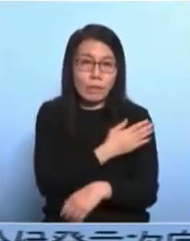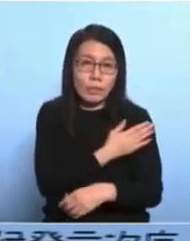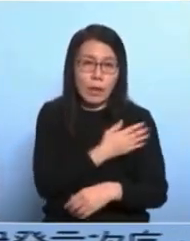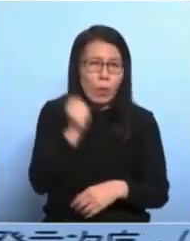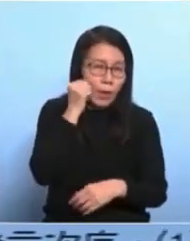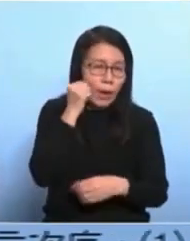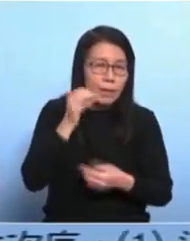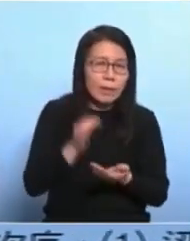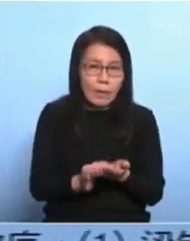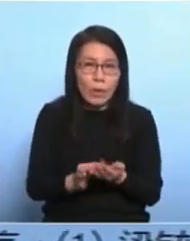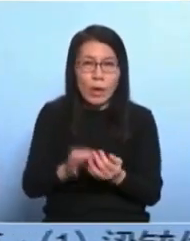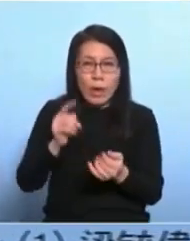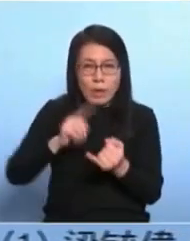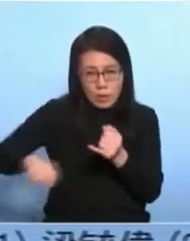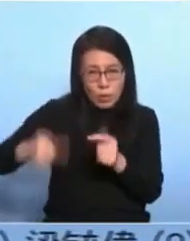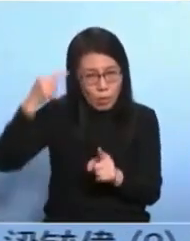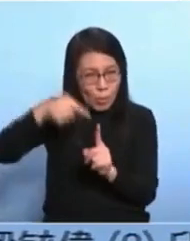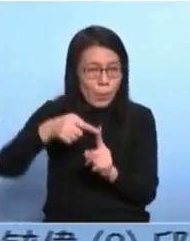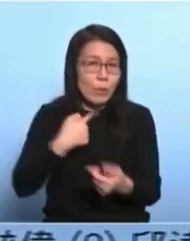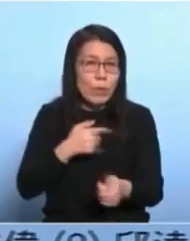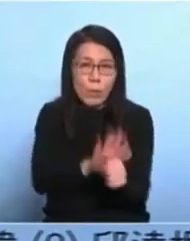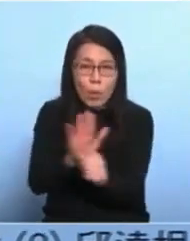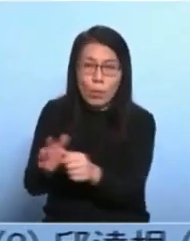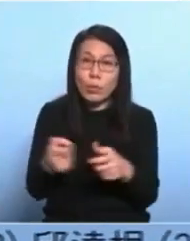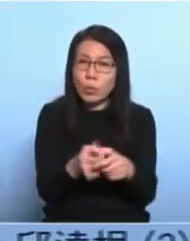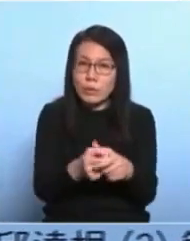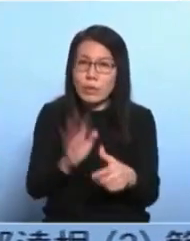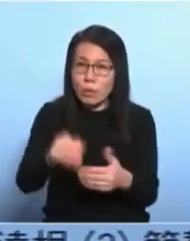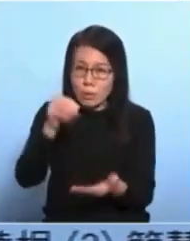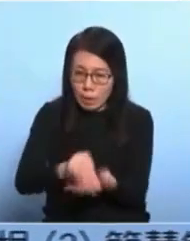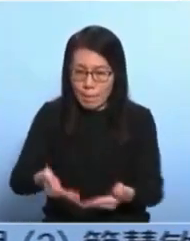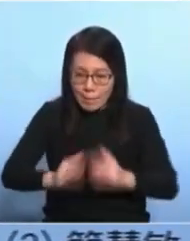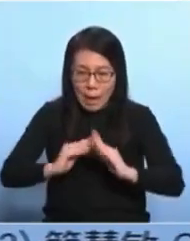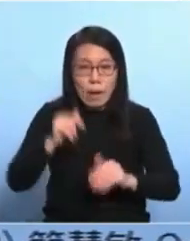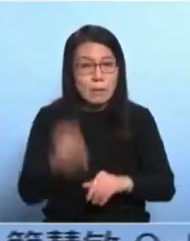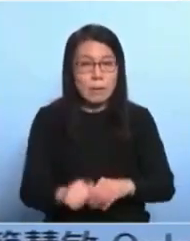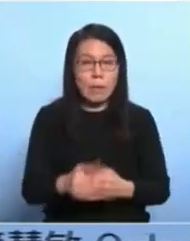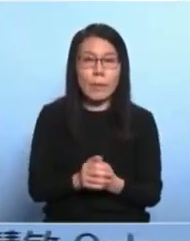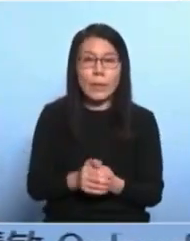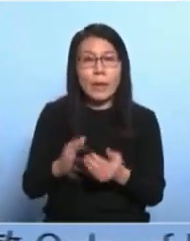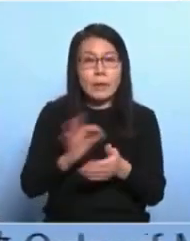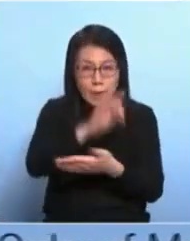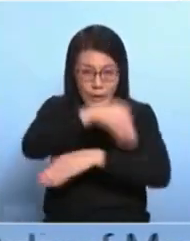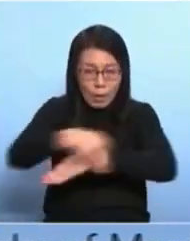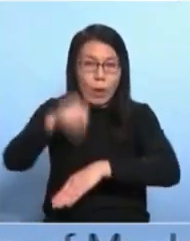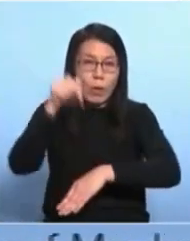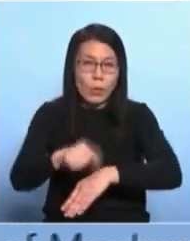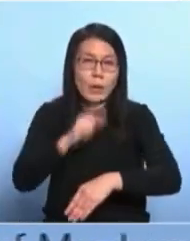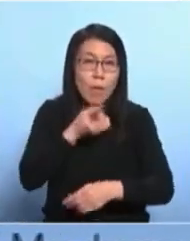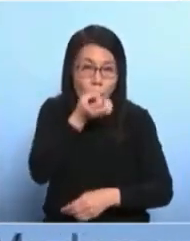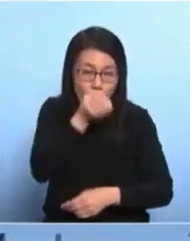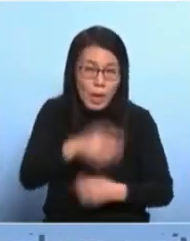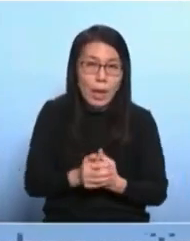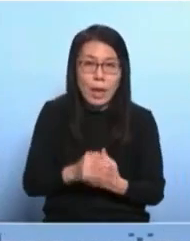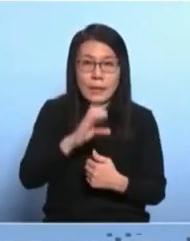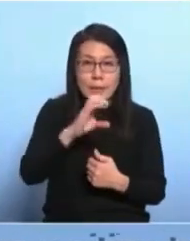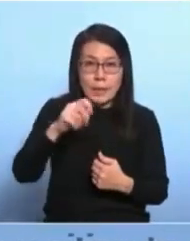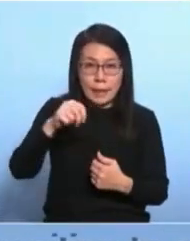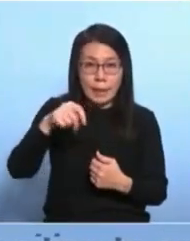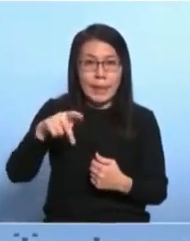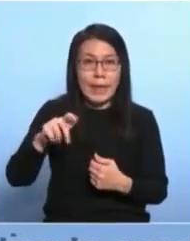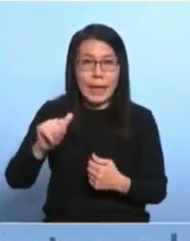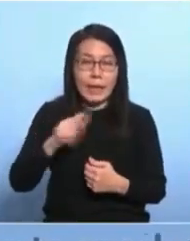點，以結果為目標協助企業和落戶單位。此外，三年計劃裏面亦有提到 CEPA 擴容